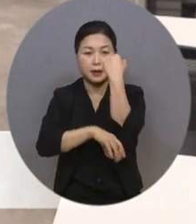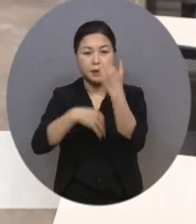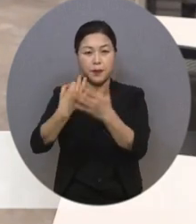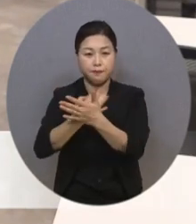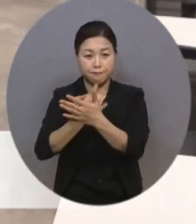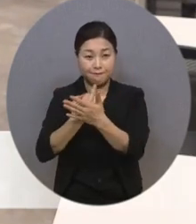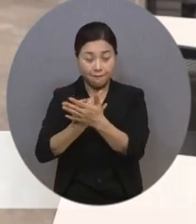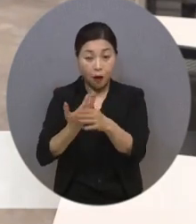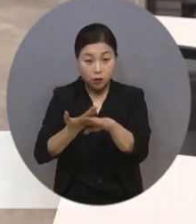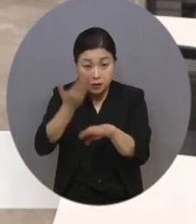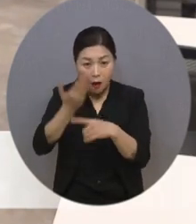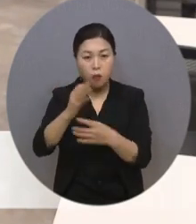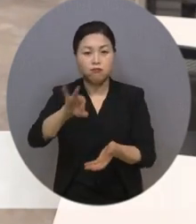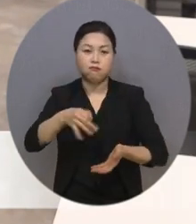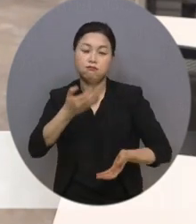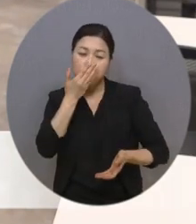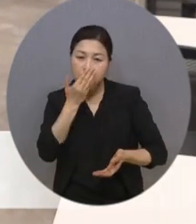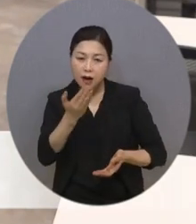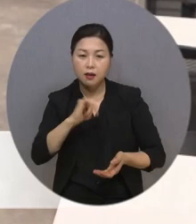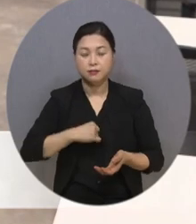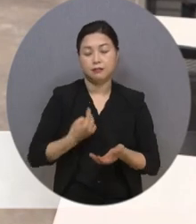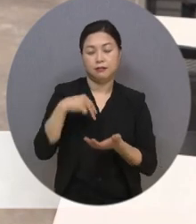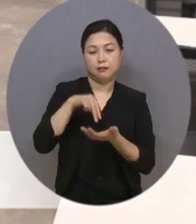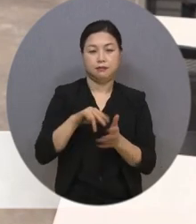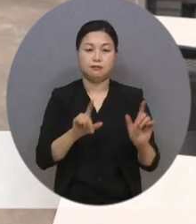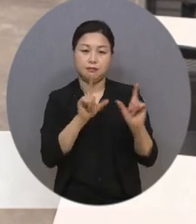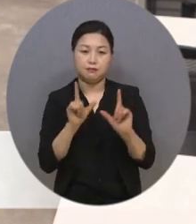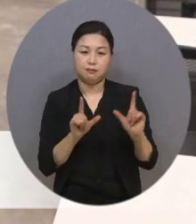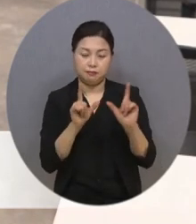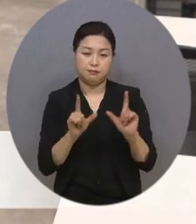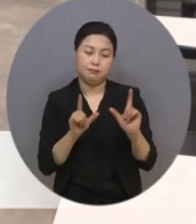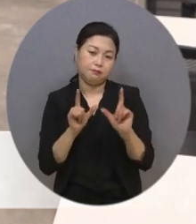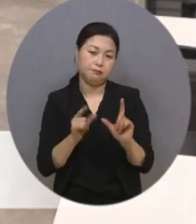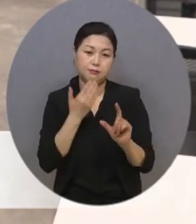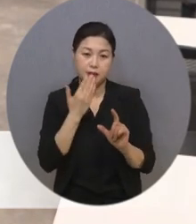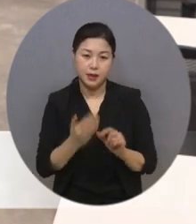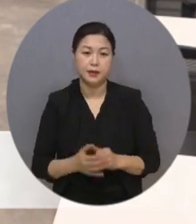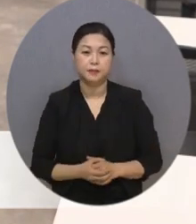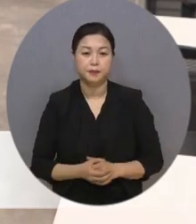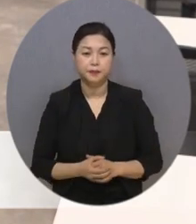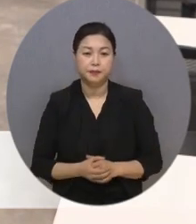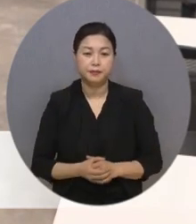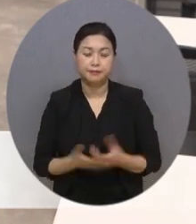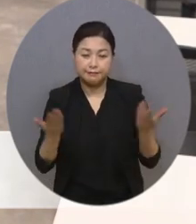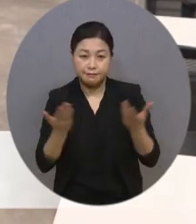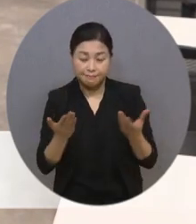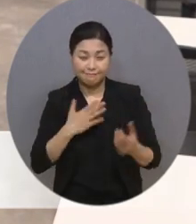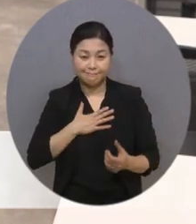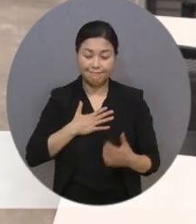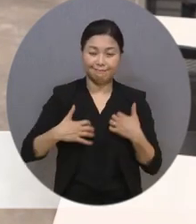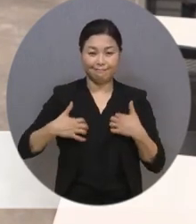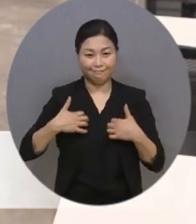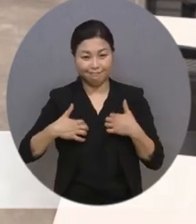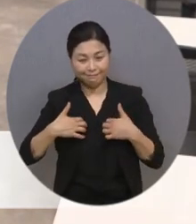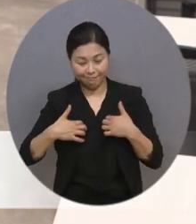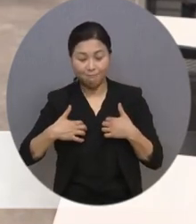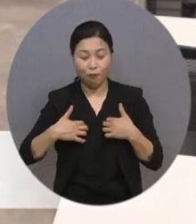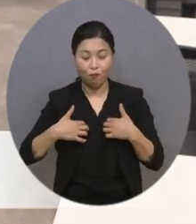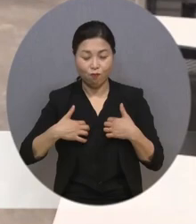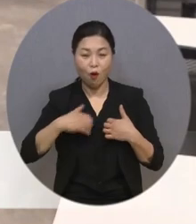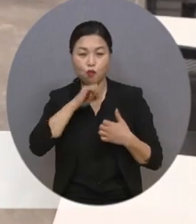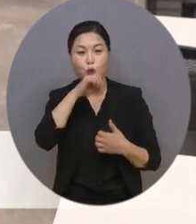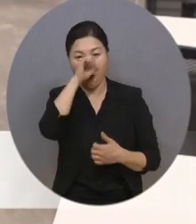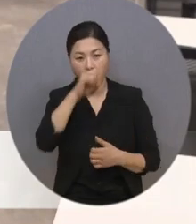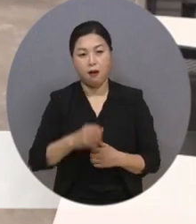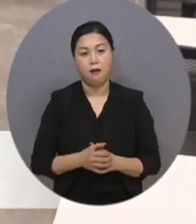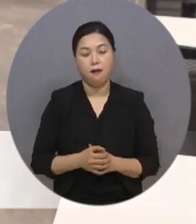최저임금 이상의 급여를 받으면서 스스로 자립할 수 있고 또 직무 만족도도 굉장히 높습니다.